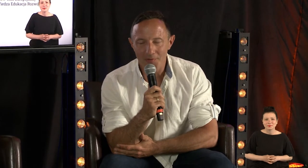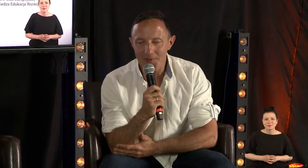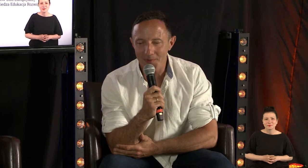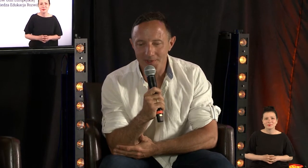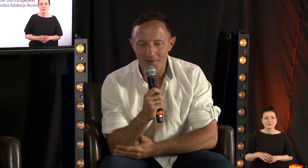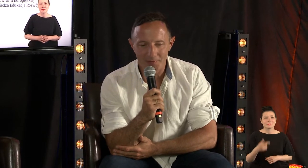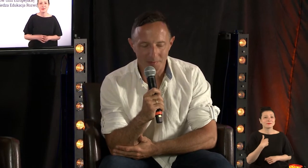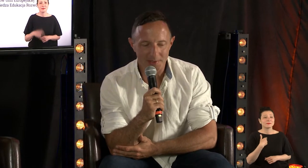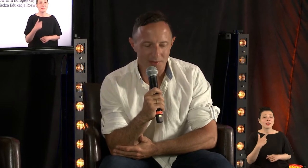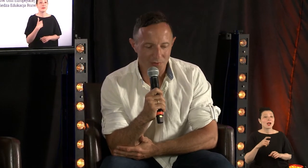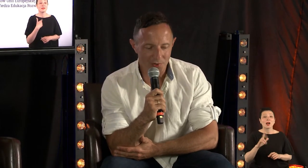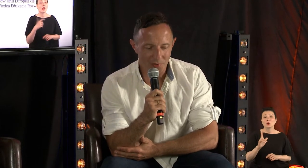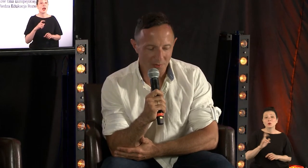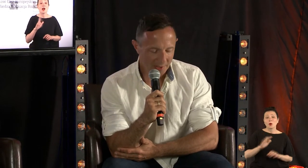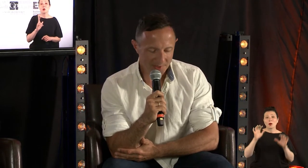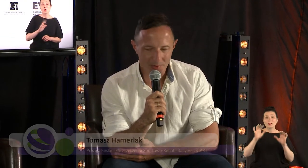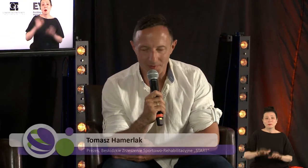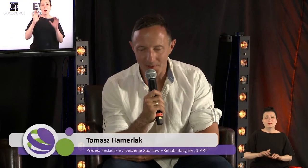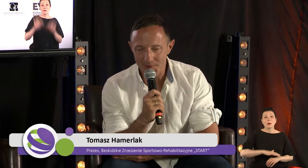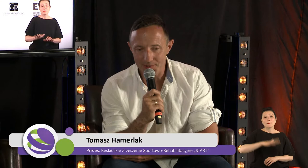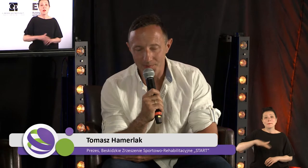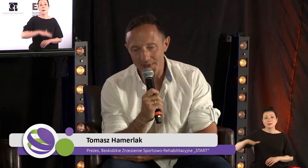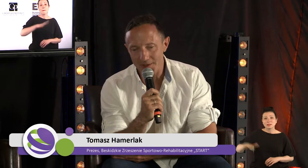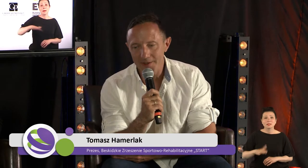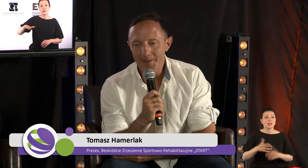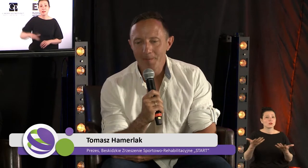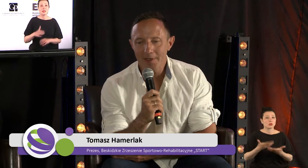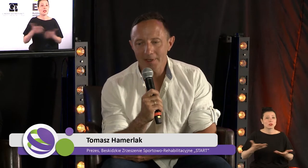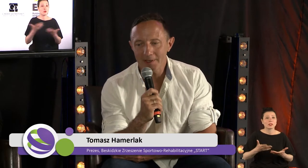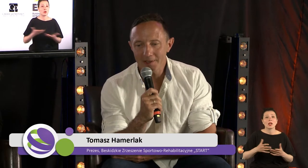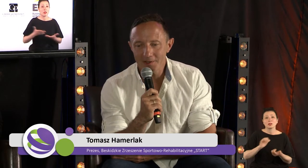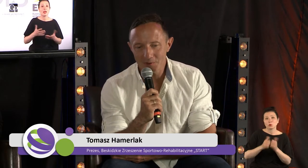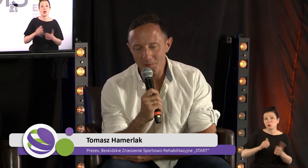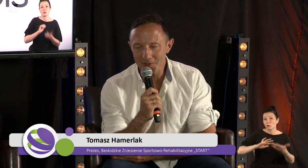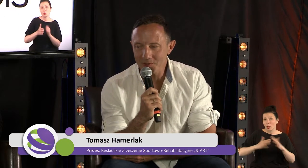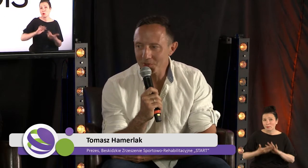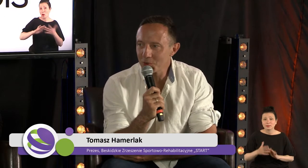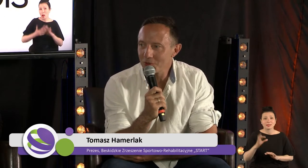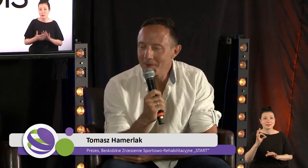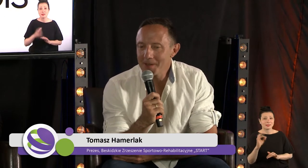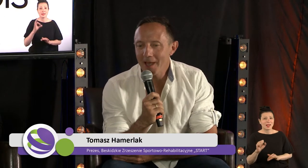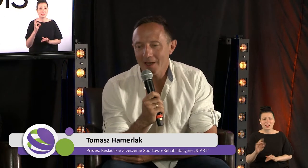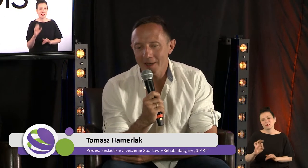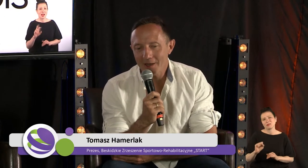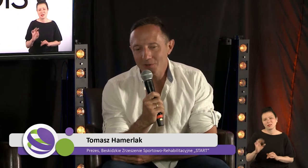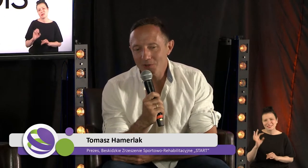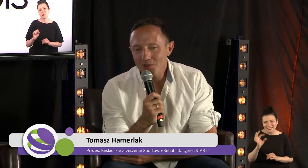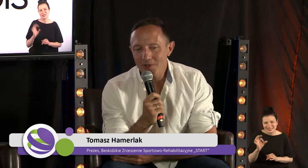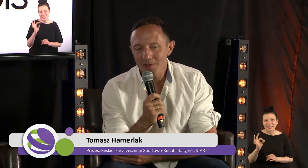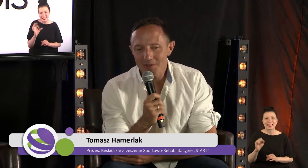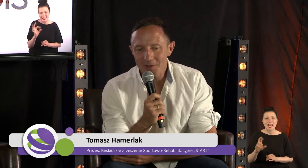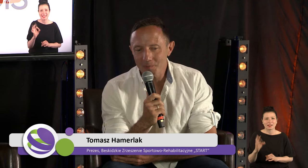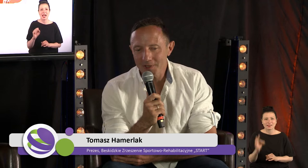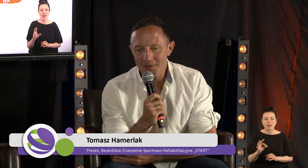pełnię funkcję prezesa w Beskidzkim Zrzeszeniu Sportowo-Rehabilitacyjnym Start. No, pracy jest bardzo dużo. A